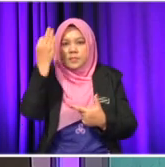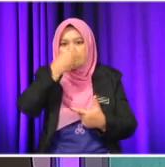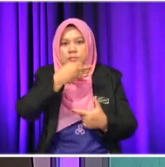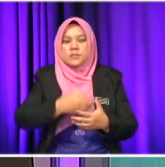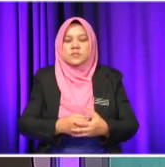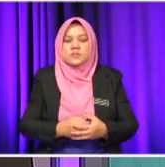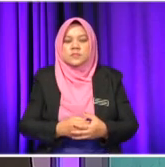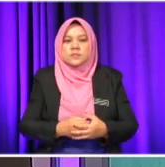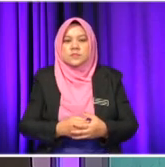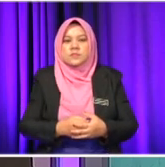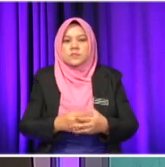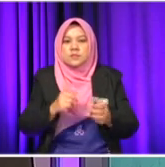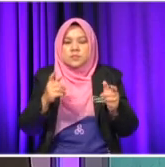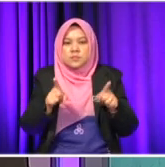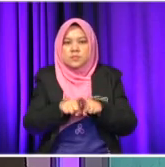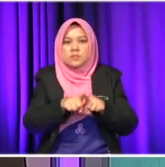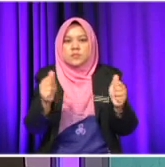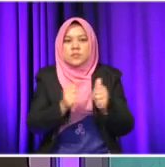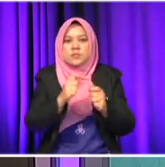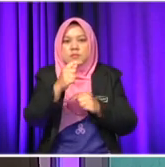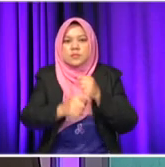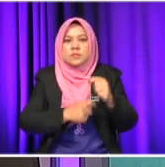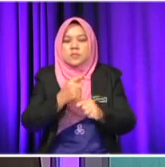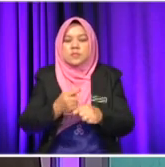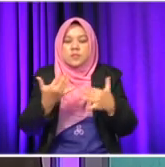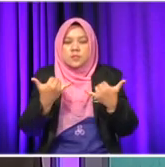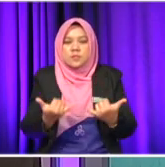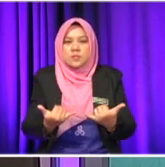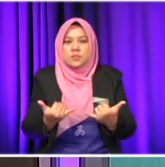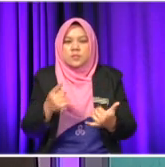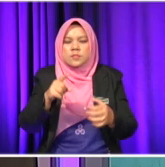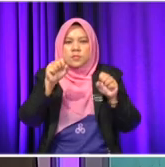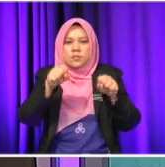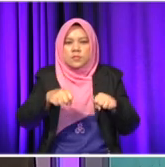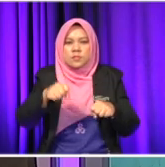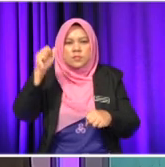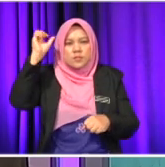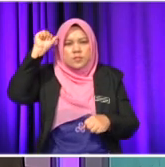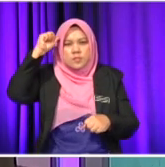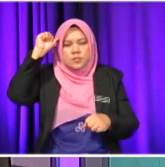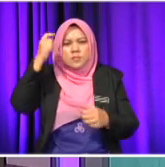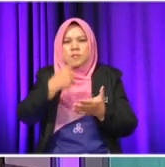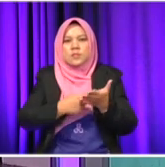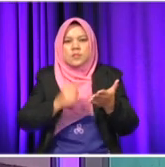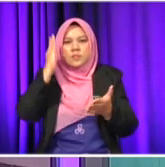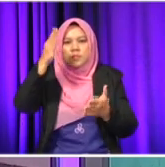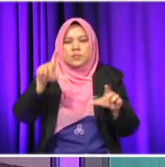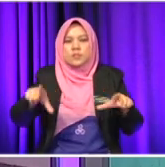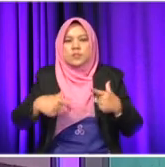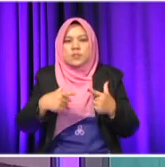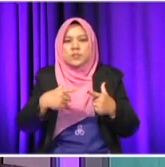lari dengan teknologi yang terkini dan disitulah kamu boleh menjangkau apa yang akan dilakukan